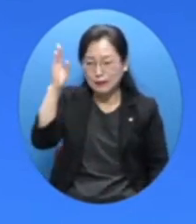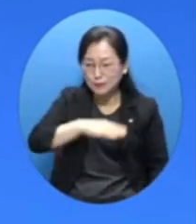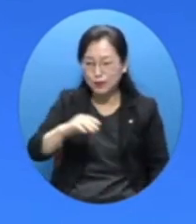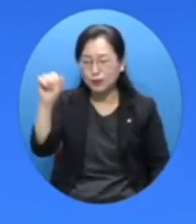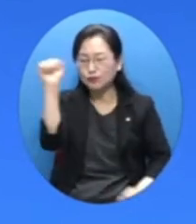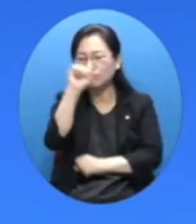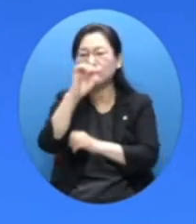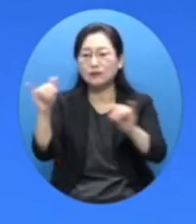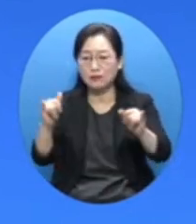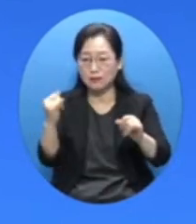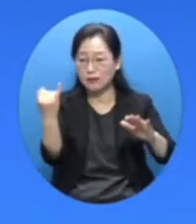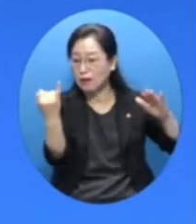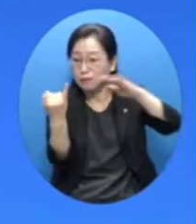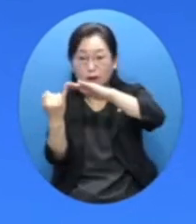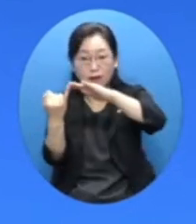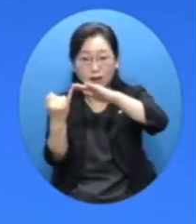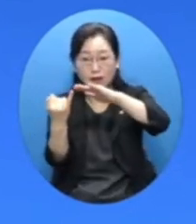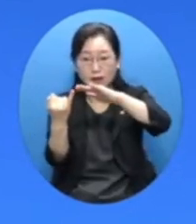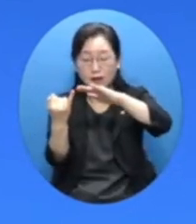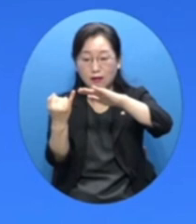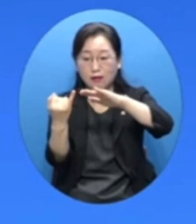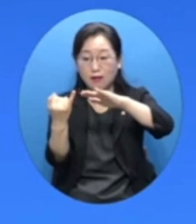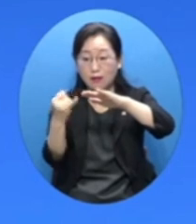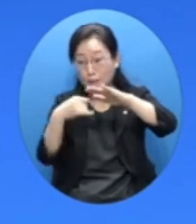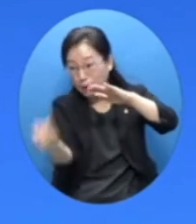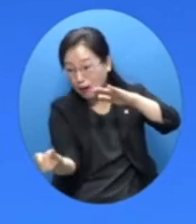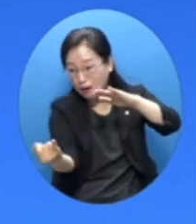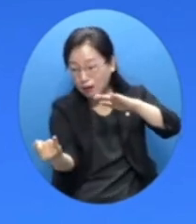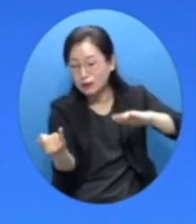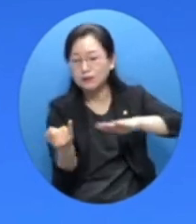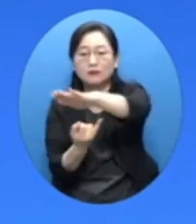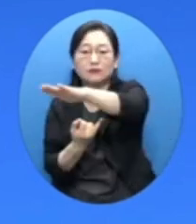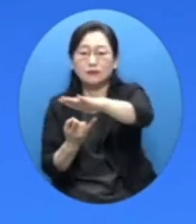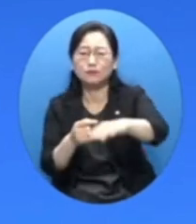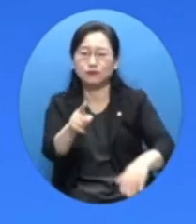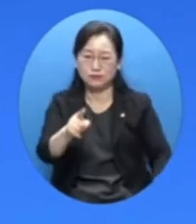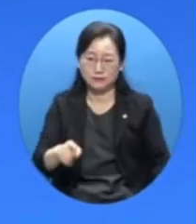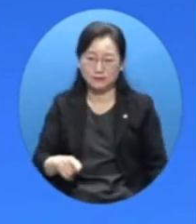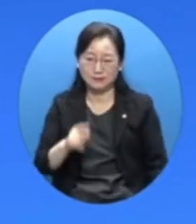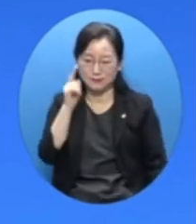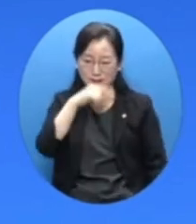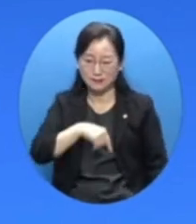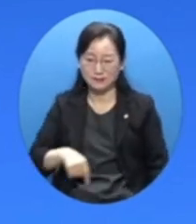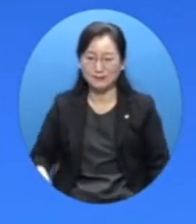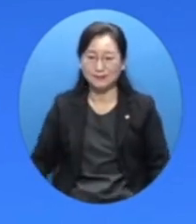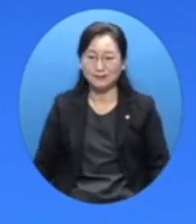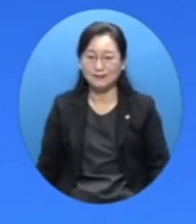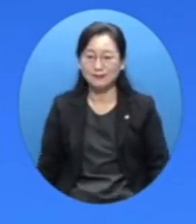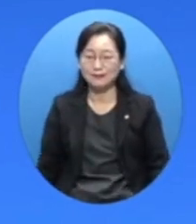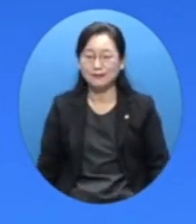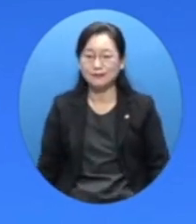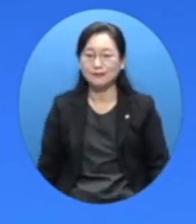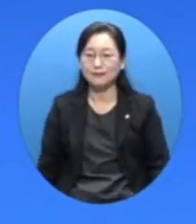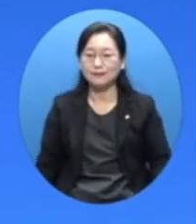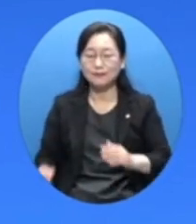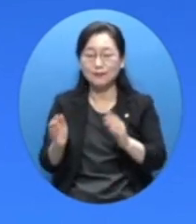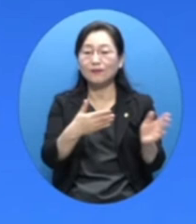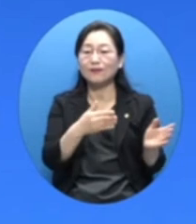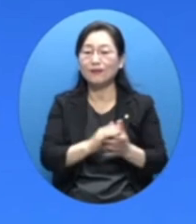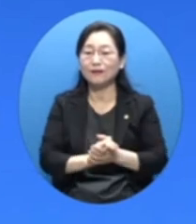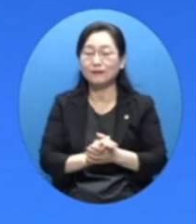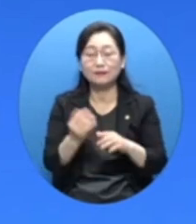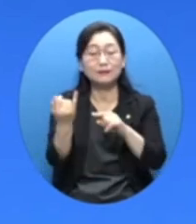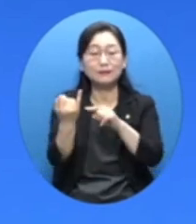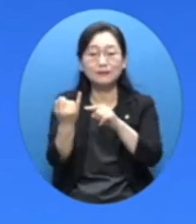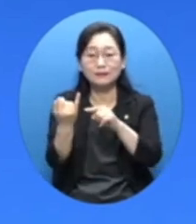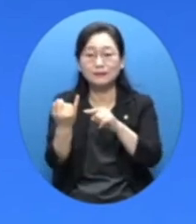어떻게 차를 쳐 놓고 따라 떨어진 사람을 깔고 지나갈 수가 있습니까 그래서 그가